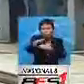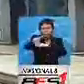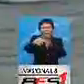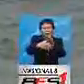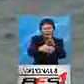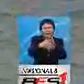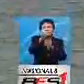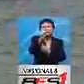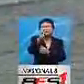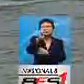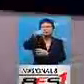RTM